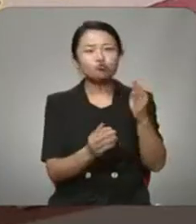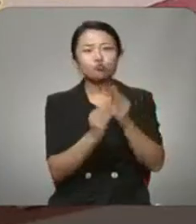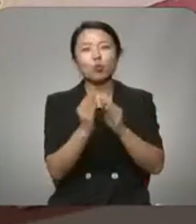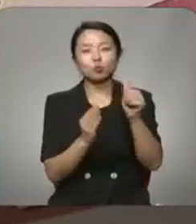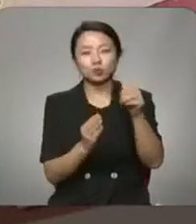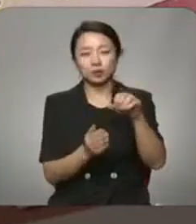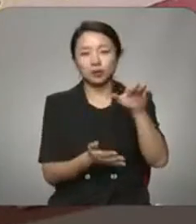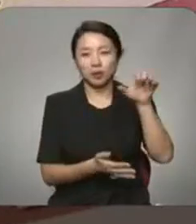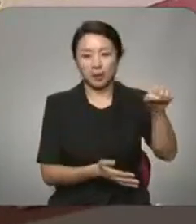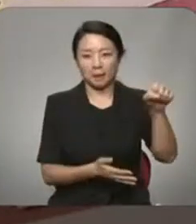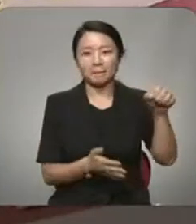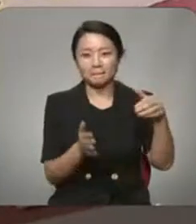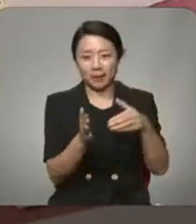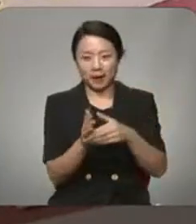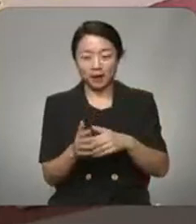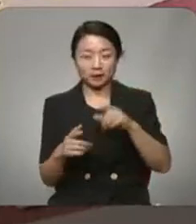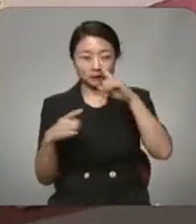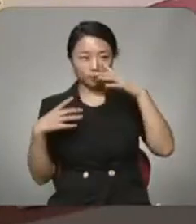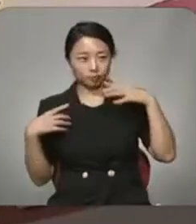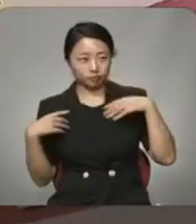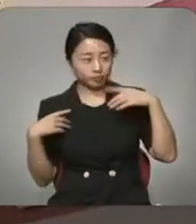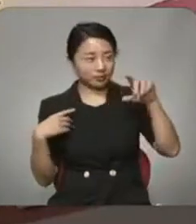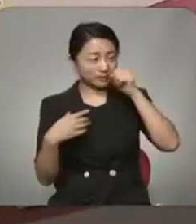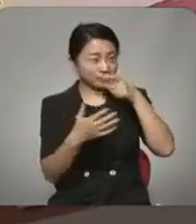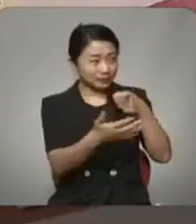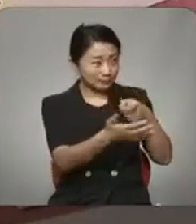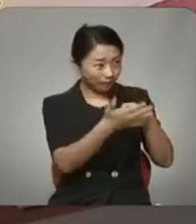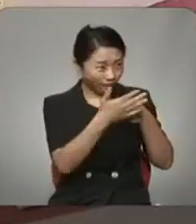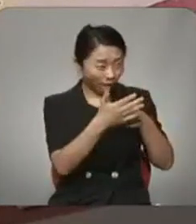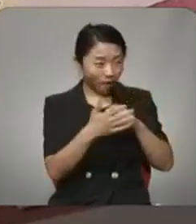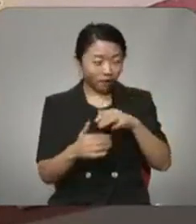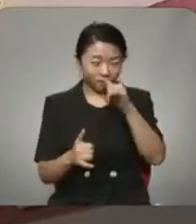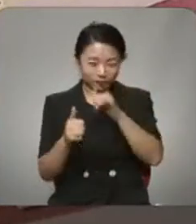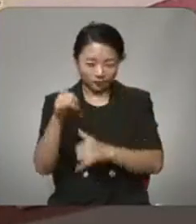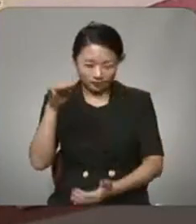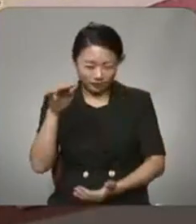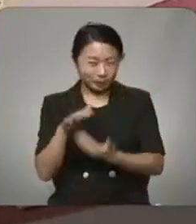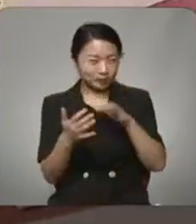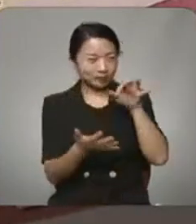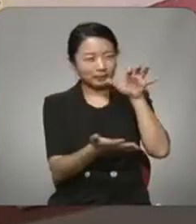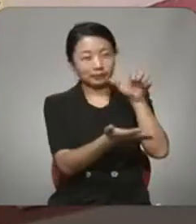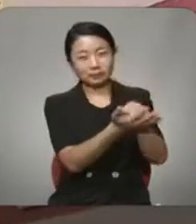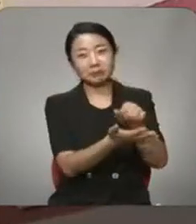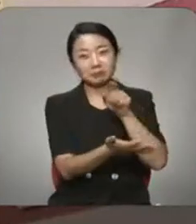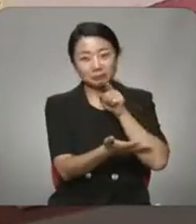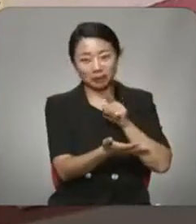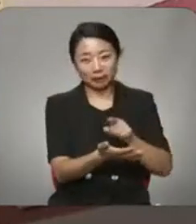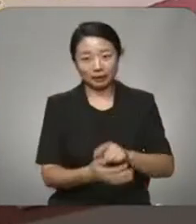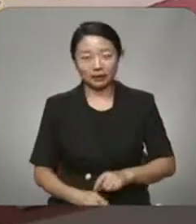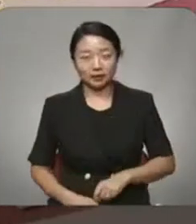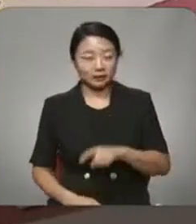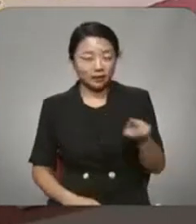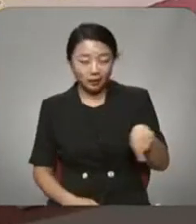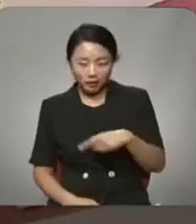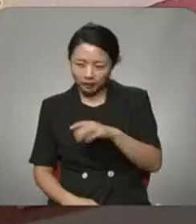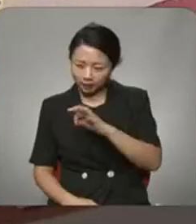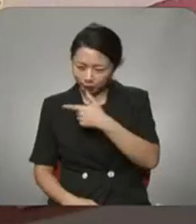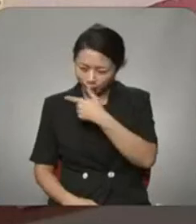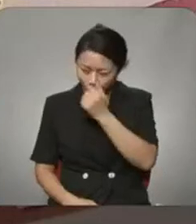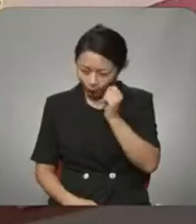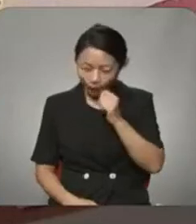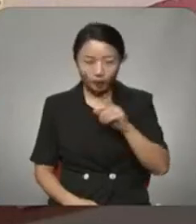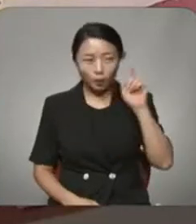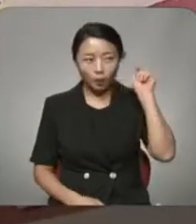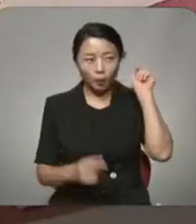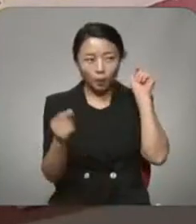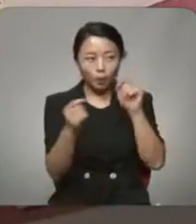확보했다고 밝혔습니다. 정부가 허리띠를 졸라맸는데도 역대 가장 많은 국비를 따냈단 건데요. 미처 반영하지 못한 예산은 국회